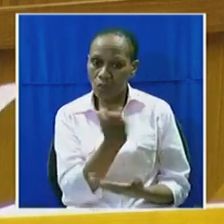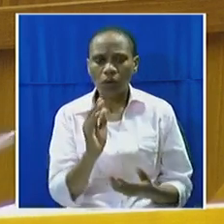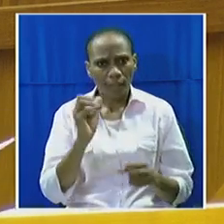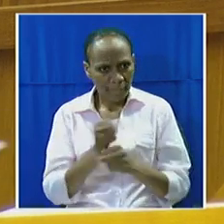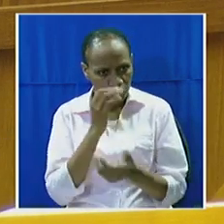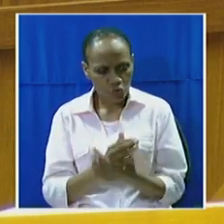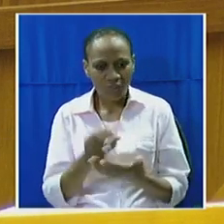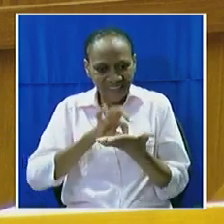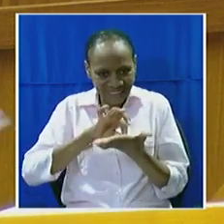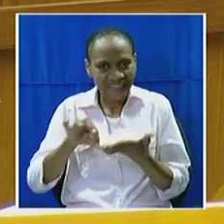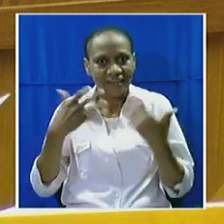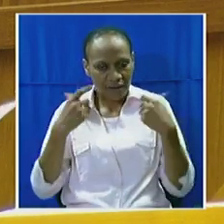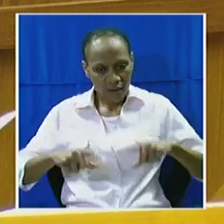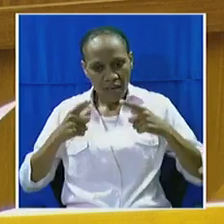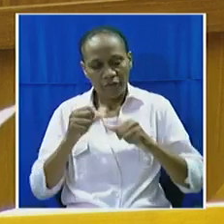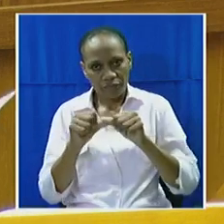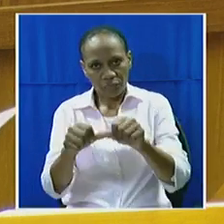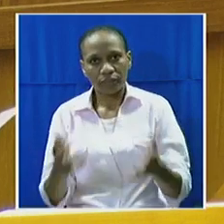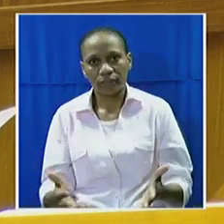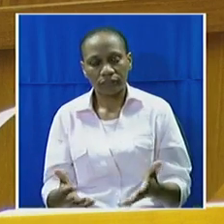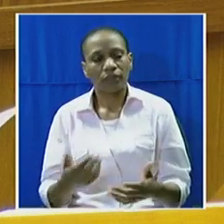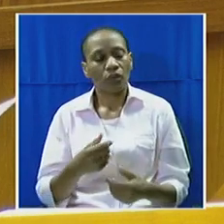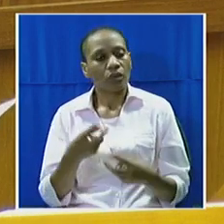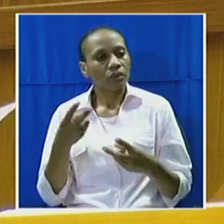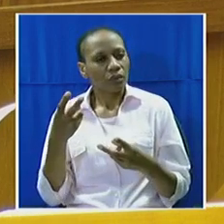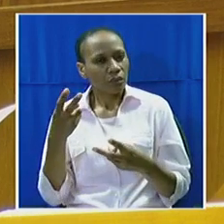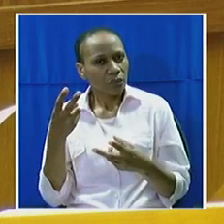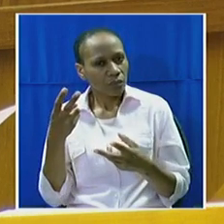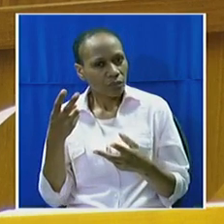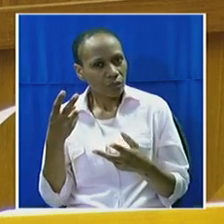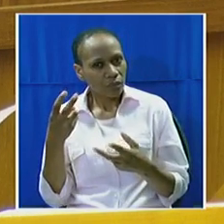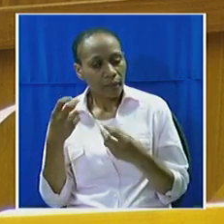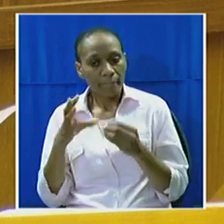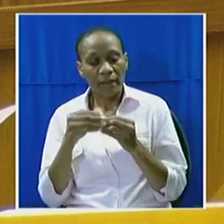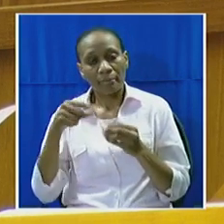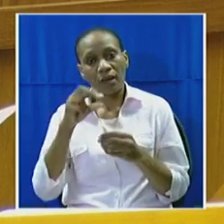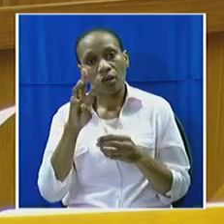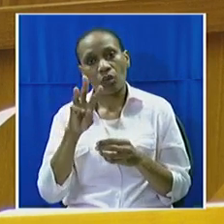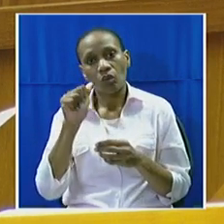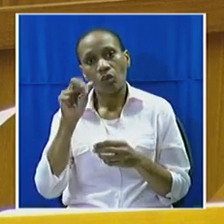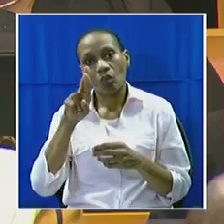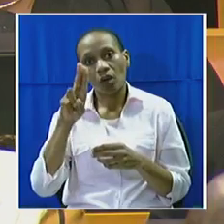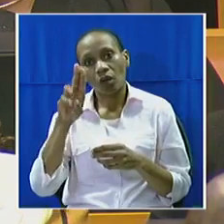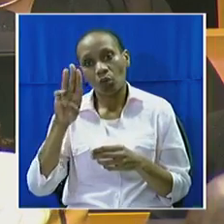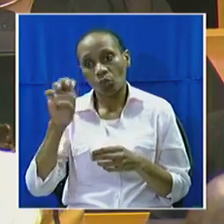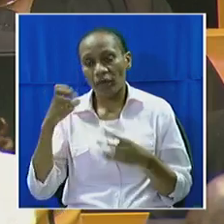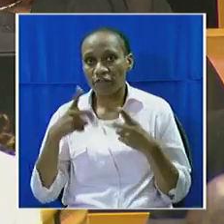Sizuleke sebekile umhlonishwa uGwaqube uzazogcizelela uNgqongqoshe ukuthi sekukhona othintekile. Sibonga